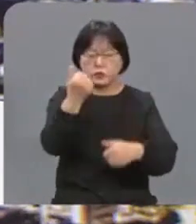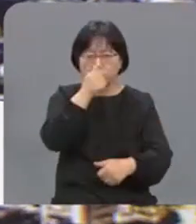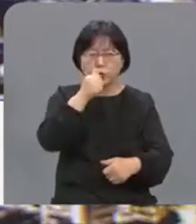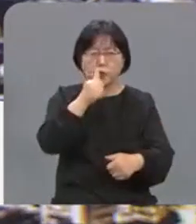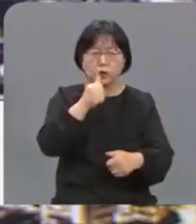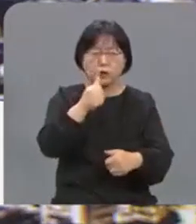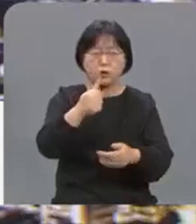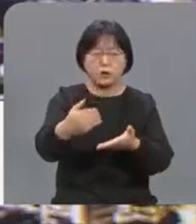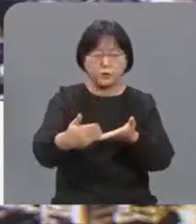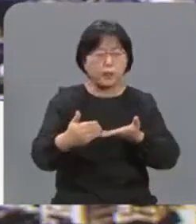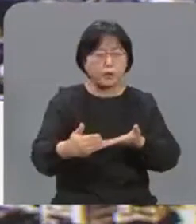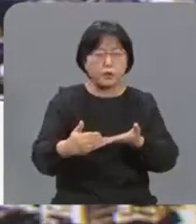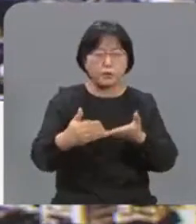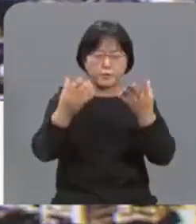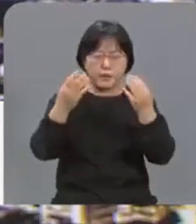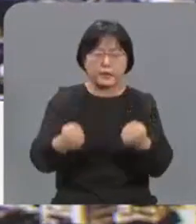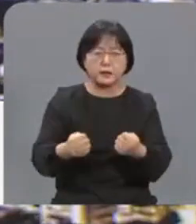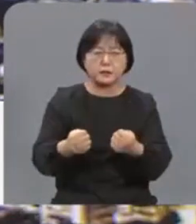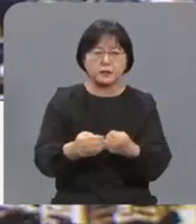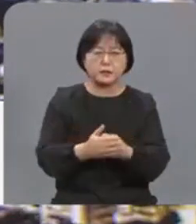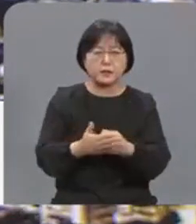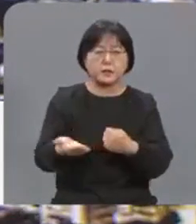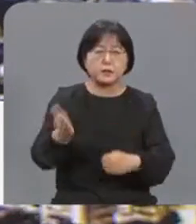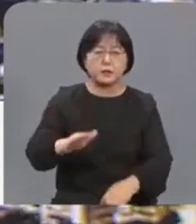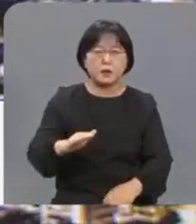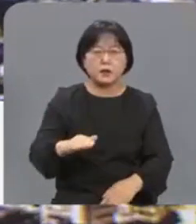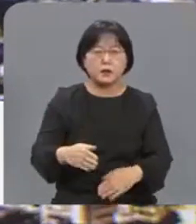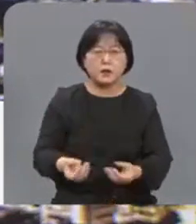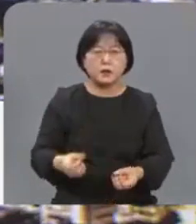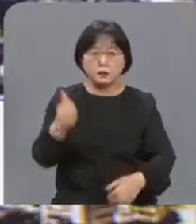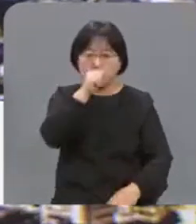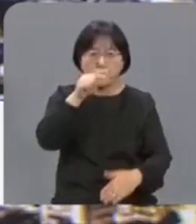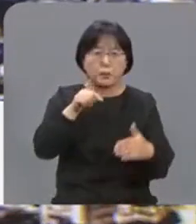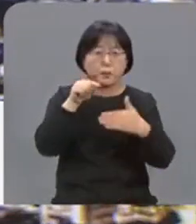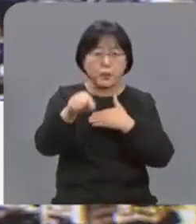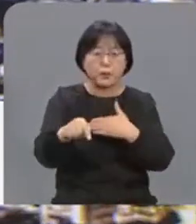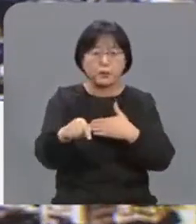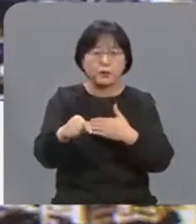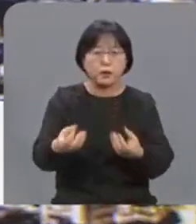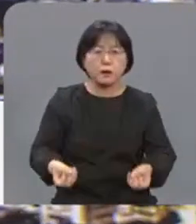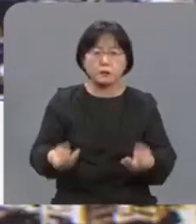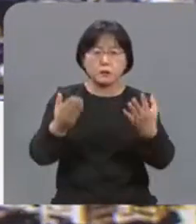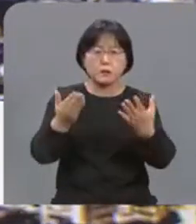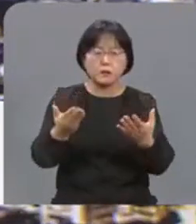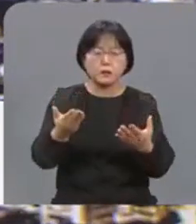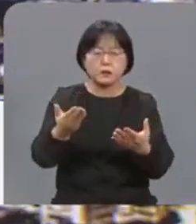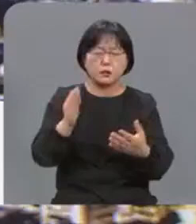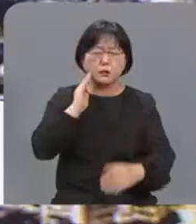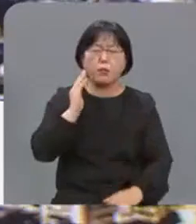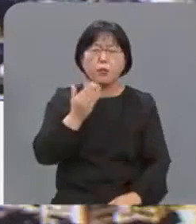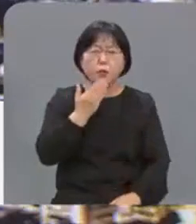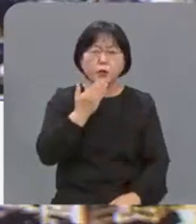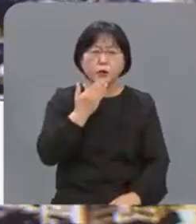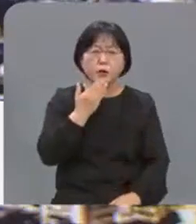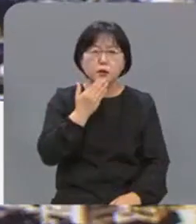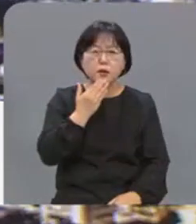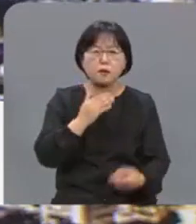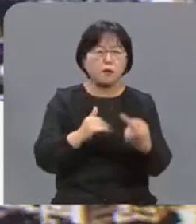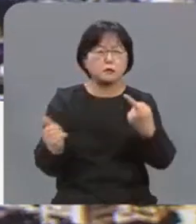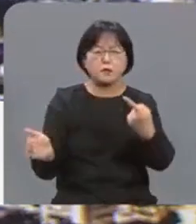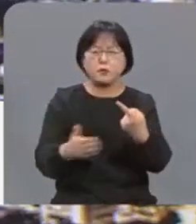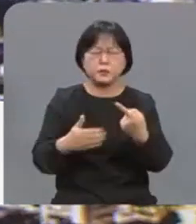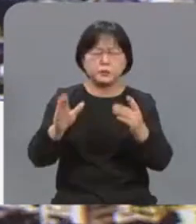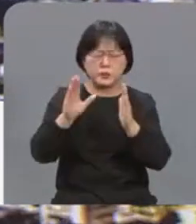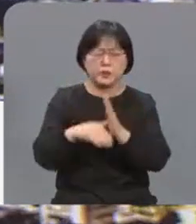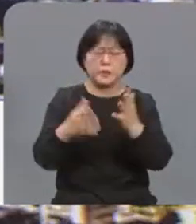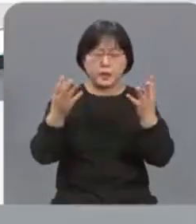통역을 의뢰하시는 분들이 굉장히 많아요. 네. 그런데 막상 통역을 가보면 그 행사에 정작 농인분은 한 분도 안 계실